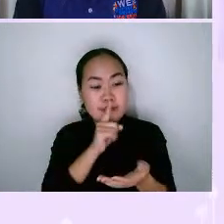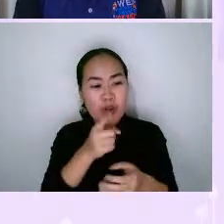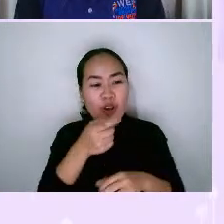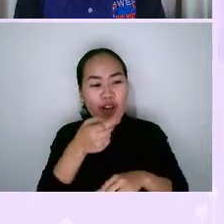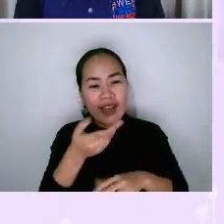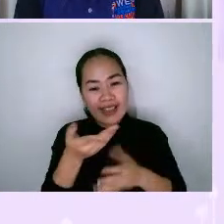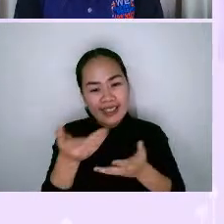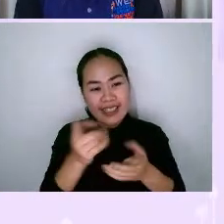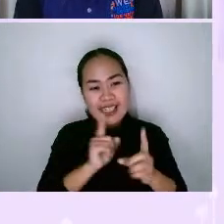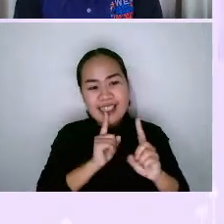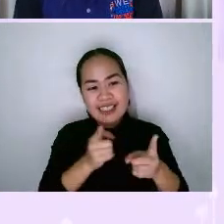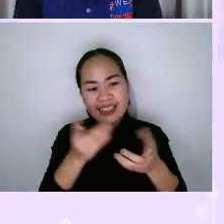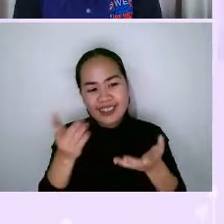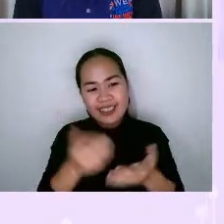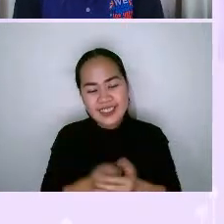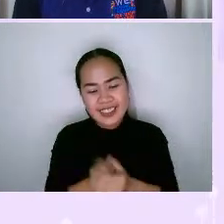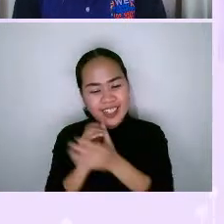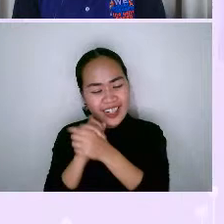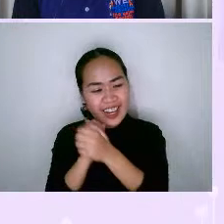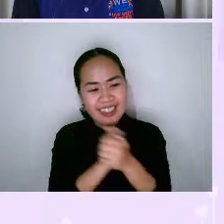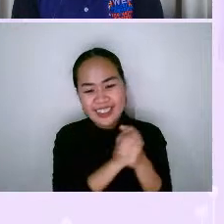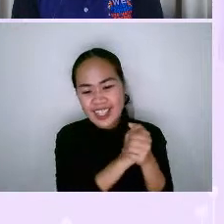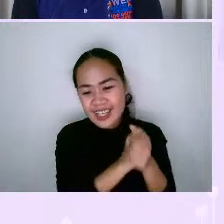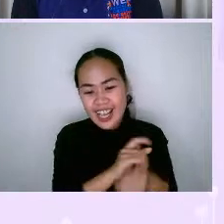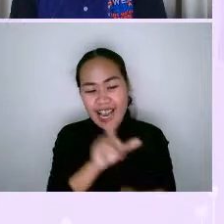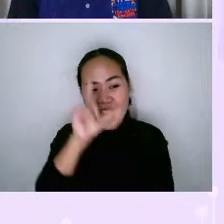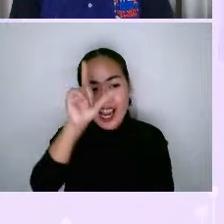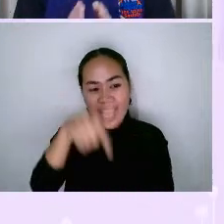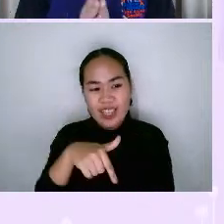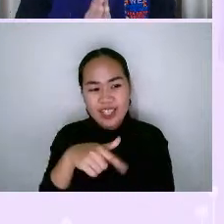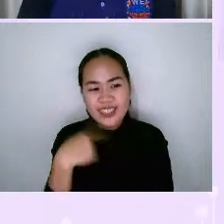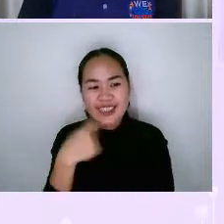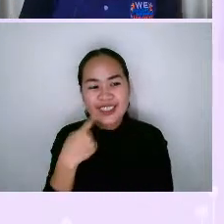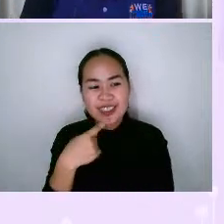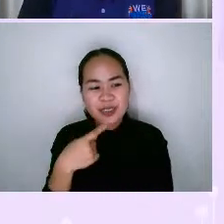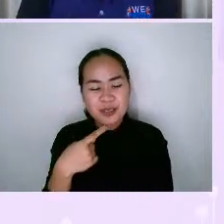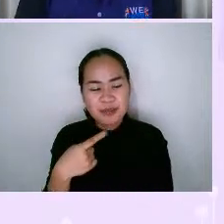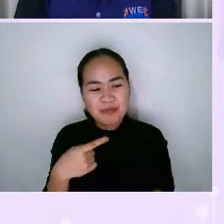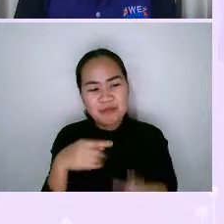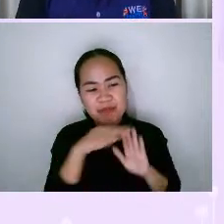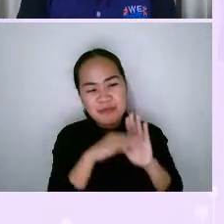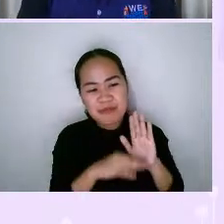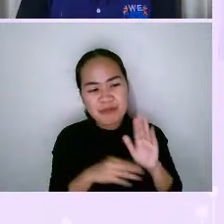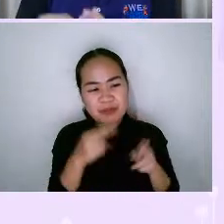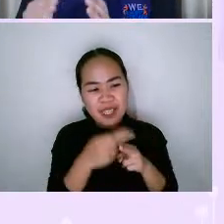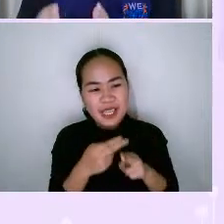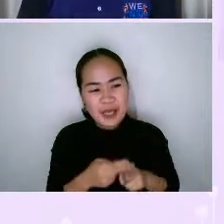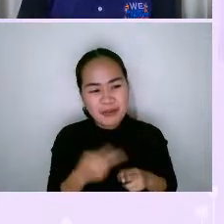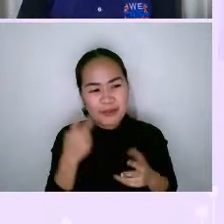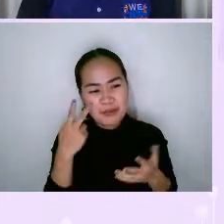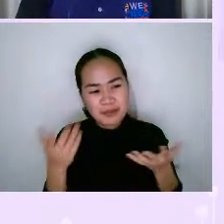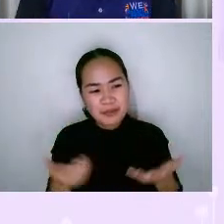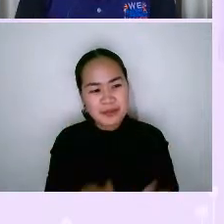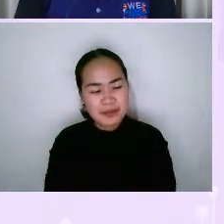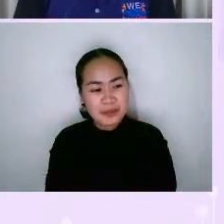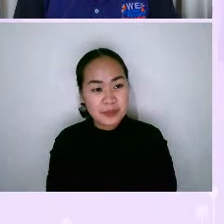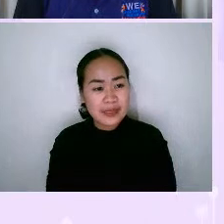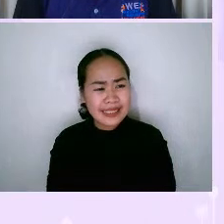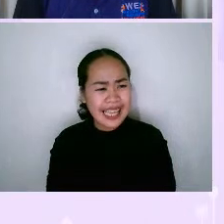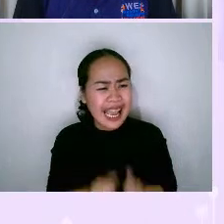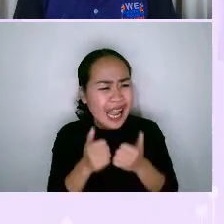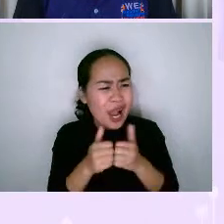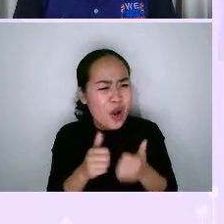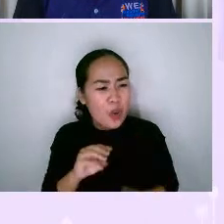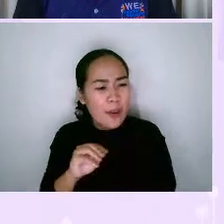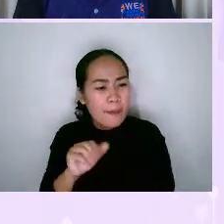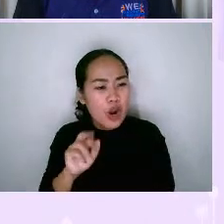po sa nanalo. Mamaya po natin babanggitin kung sino po ang nanalo. Ay, paano daw po ma-receive yung marker? Yung marker po ay makikita natin sa